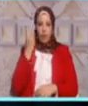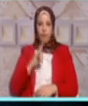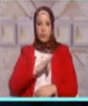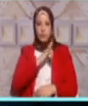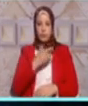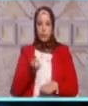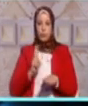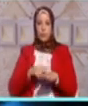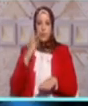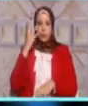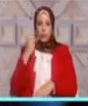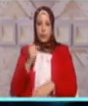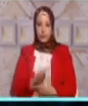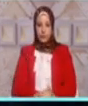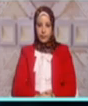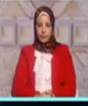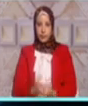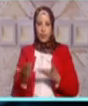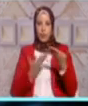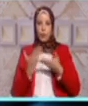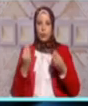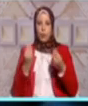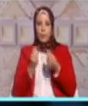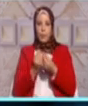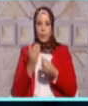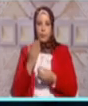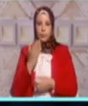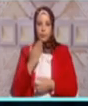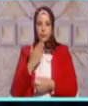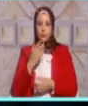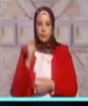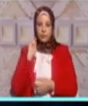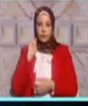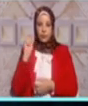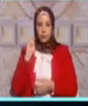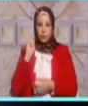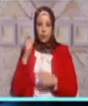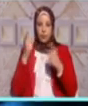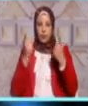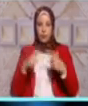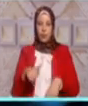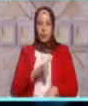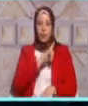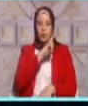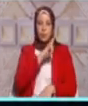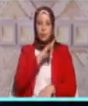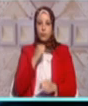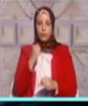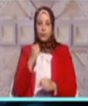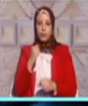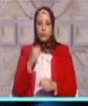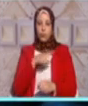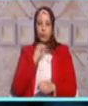التجارية، أو من خلال آليات التواصل مع وزارة الدولة للهجرة وشؤون المصريين بالخارج. ويمكن